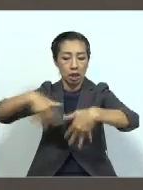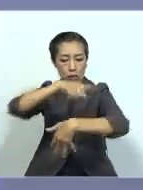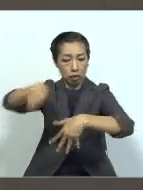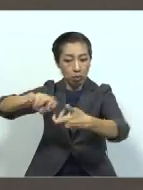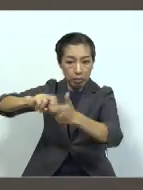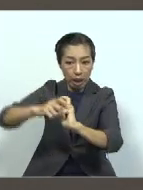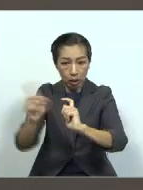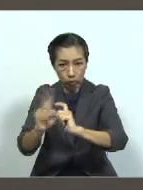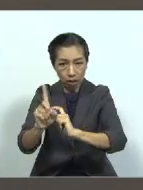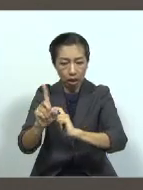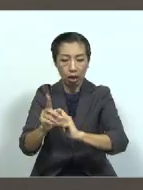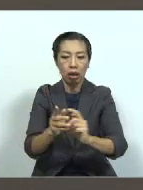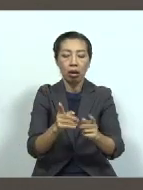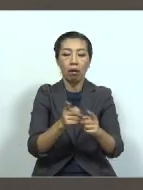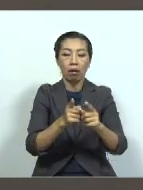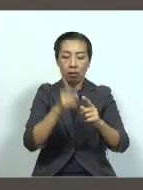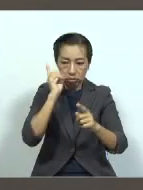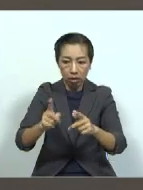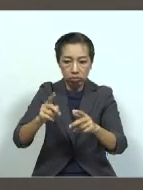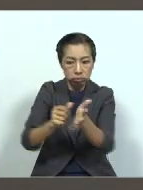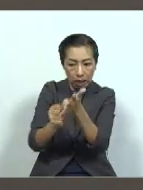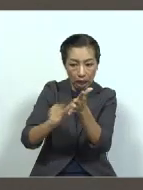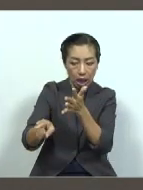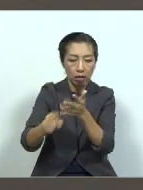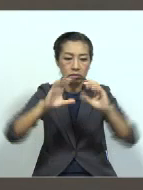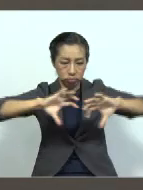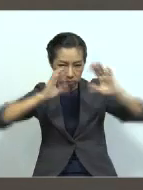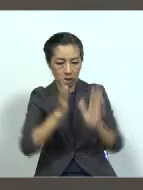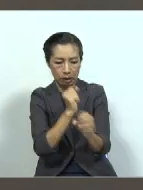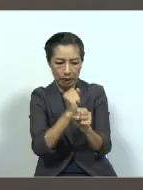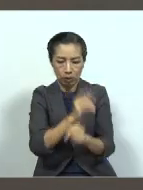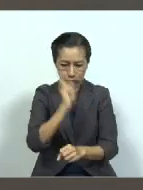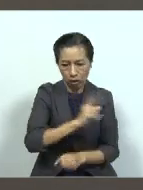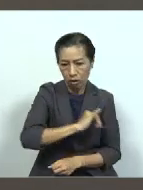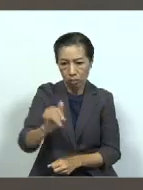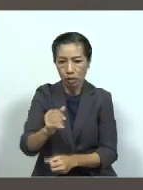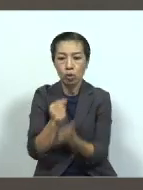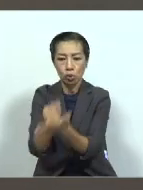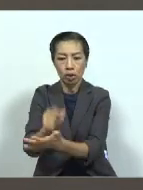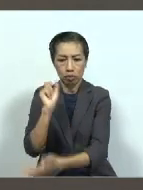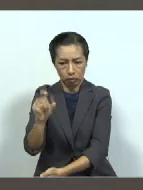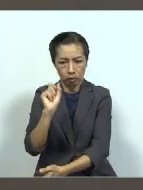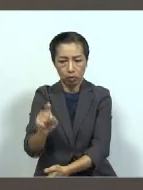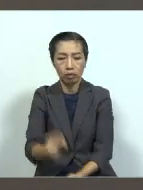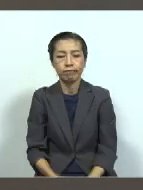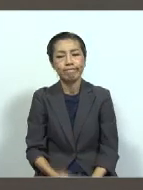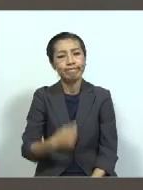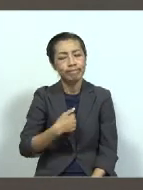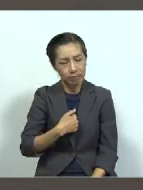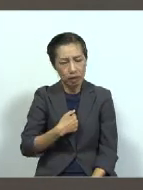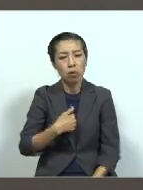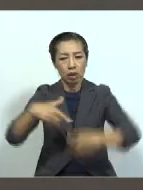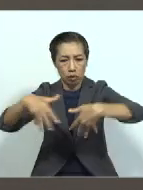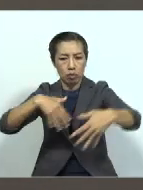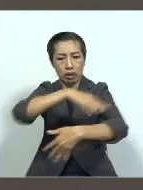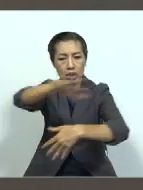ากลำบากอยู่ตรงไหนอะไรที่จะแก้ไขก็คงต้องเร่งดำเนินการเข้าไปช่วยเหลือได้โดยทันทีนะครับผมคิดว่าเราจะต้องดูแลพี่น้อง